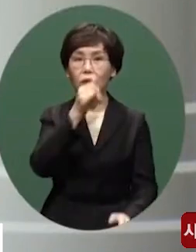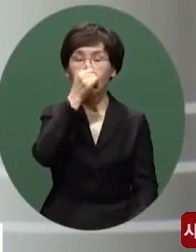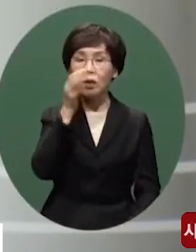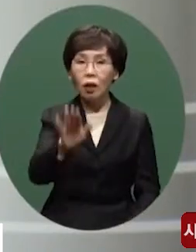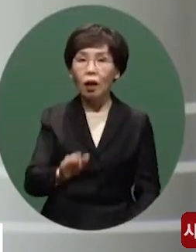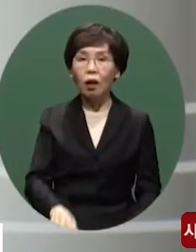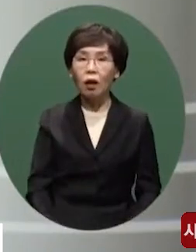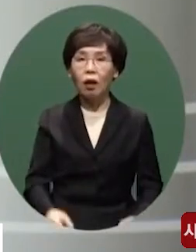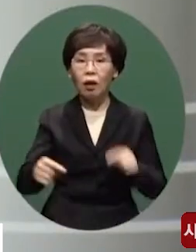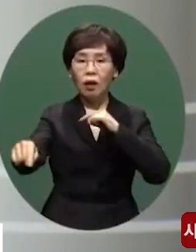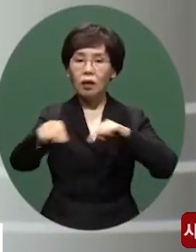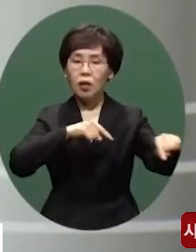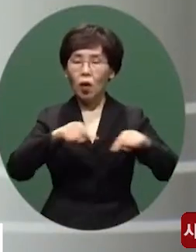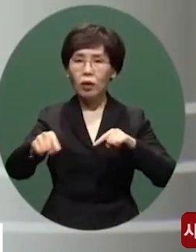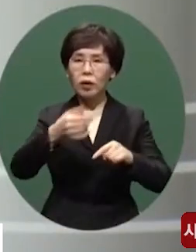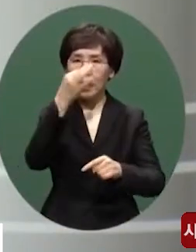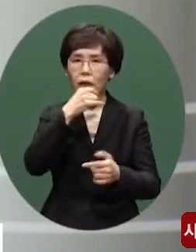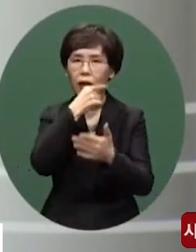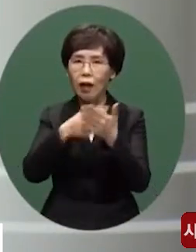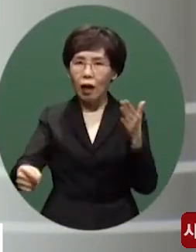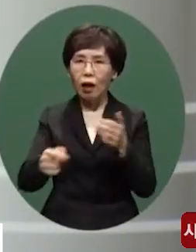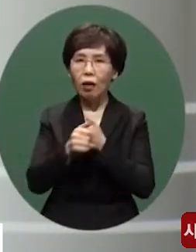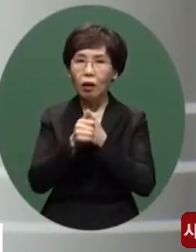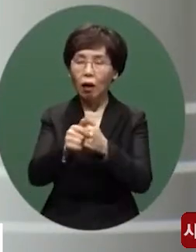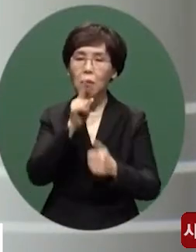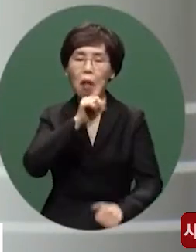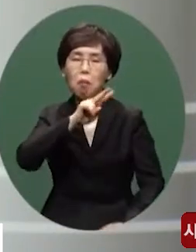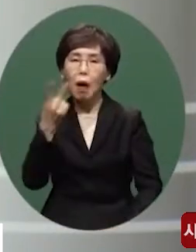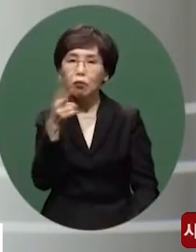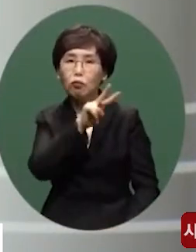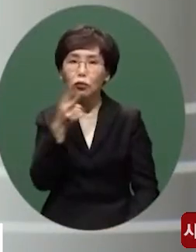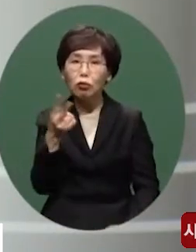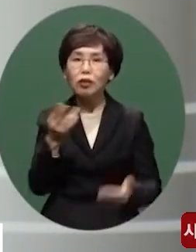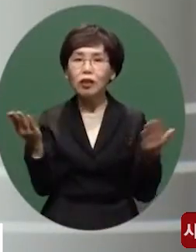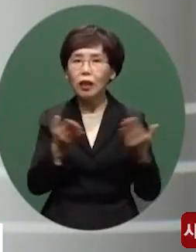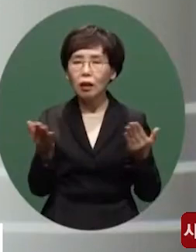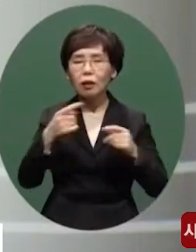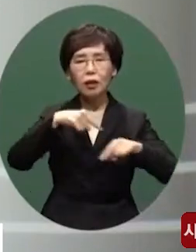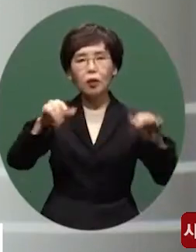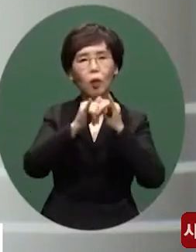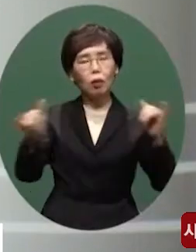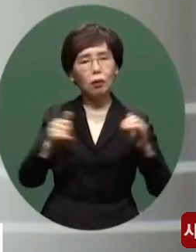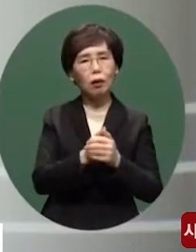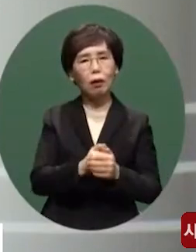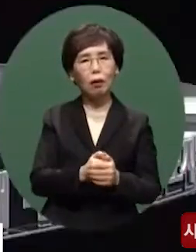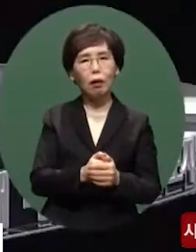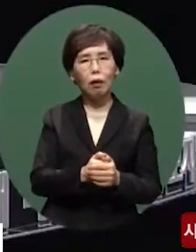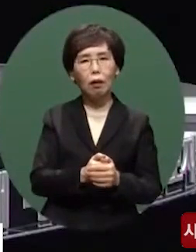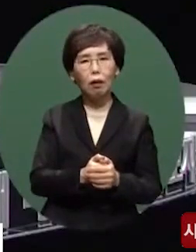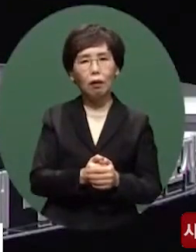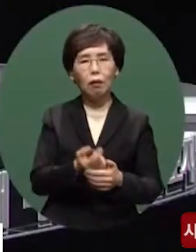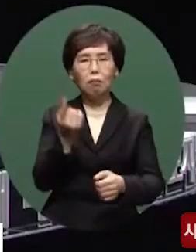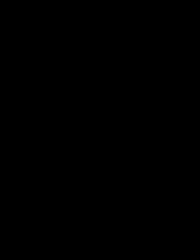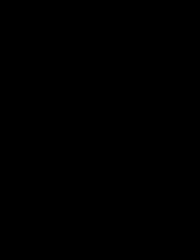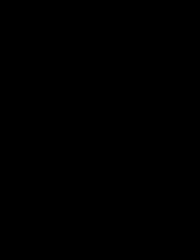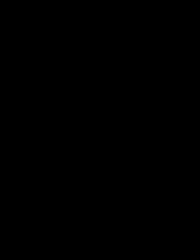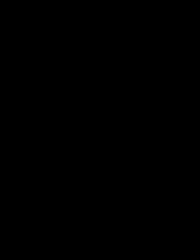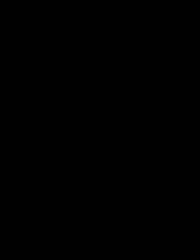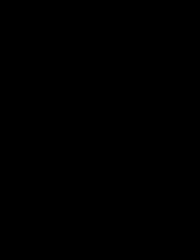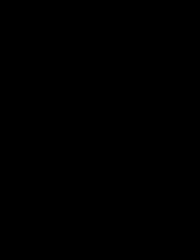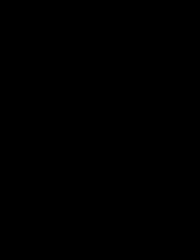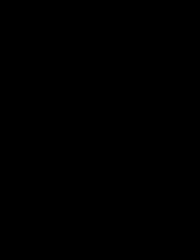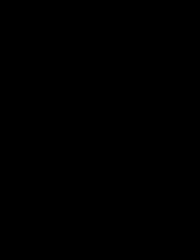있었는데요. 정치적인 이해에 따라서 말을 바꾸는 것은 저는 지도자로서 치명적인 결함이다. 그렇게 생각합니다.